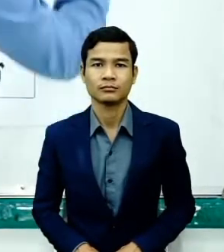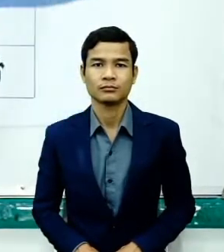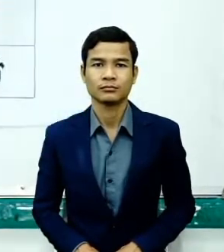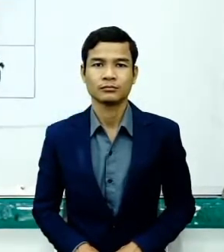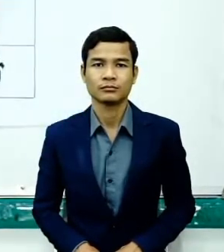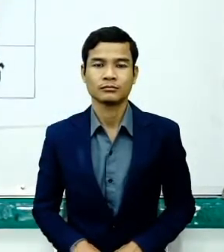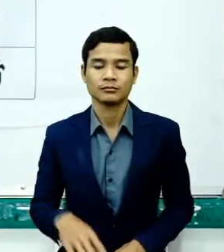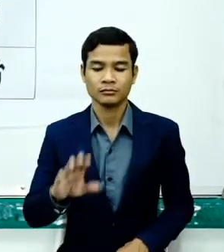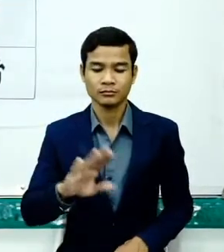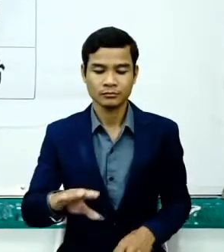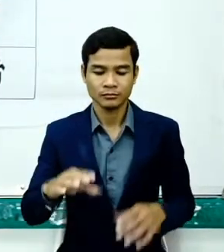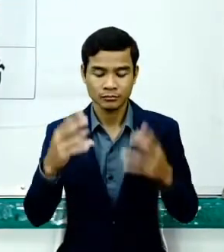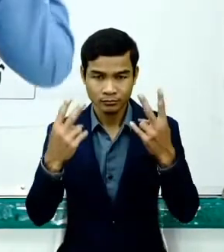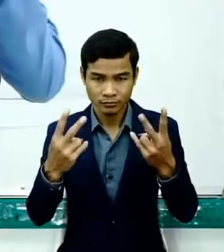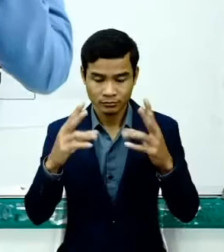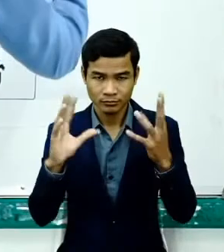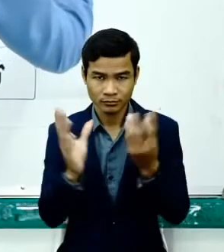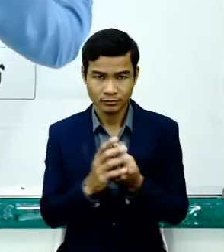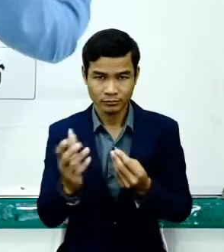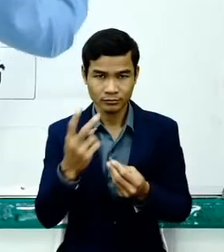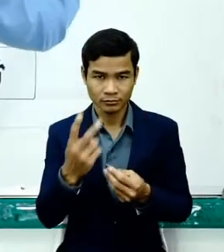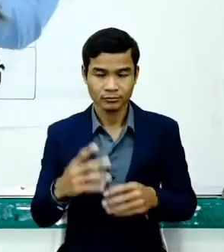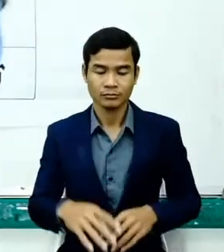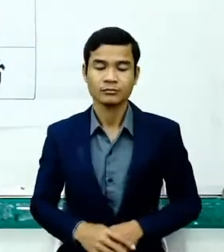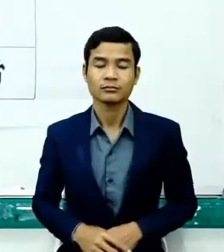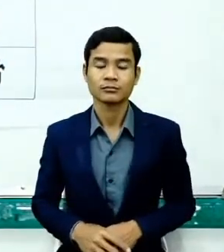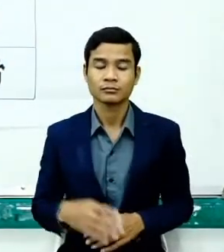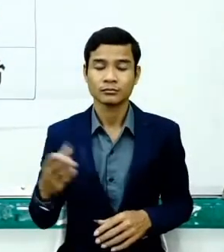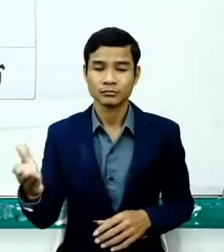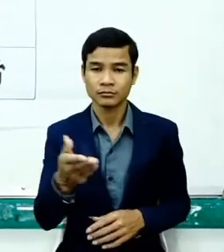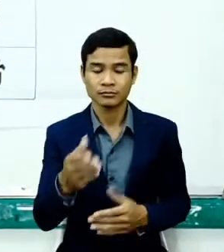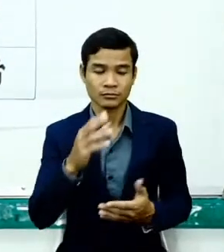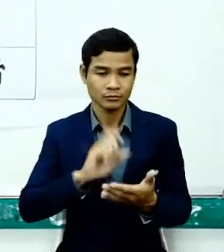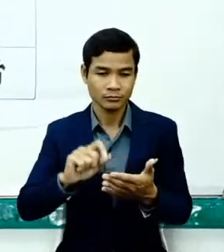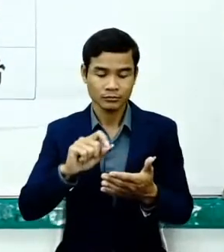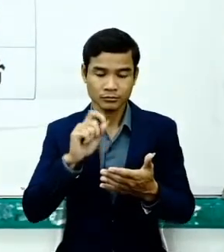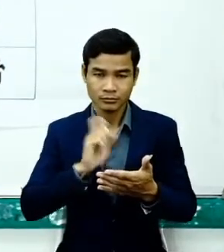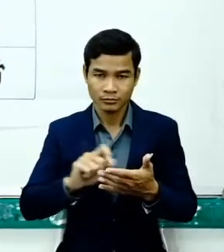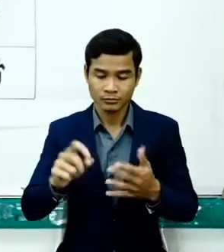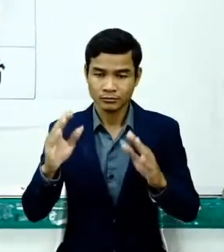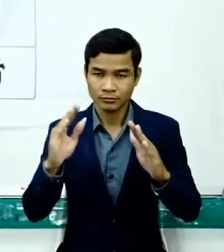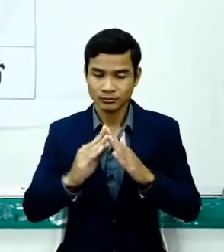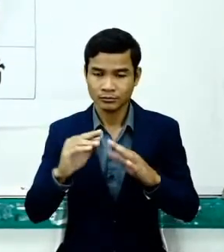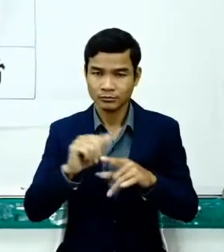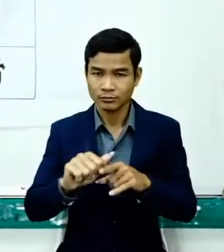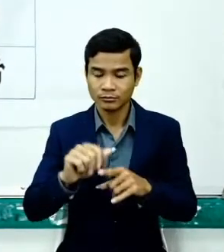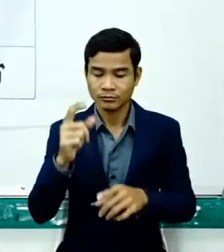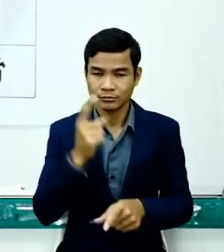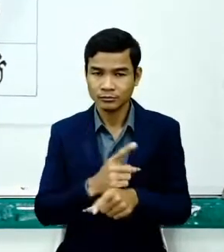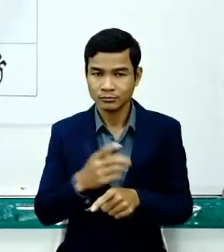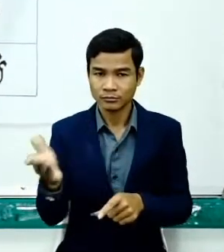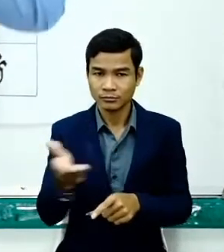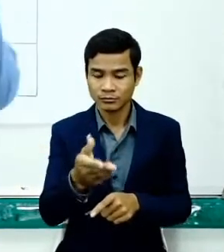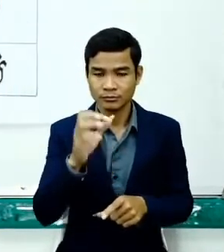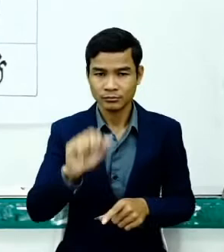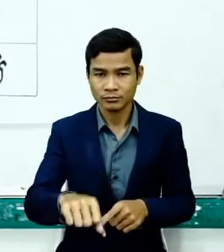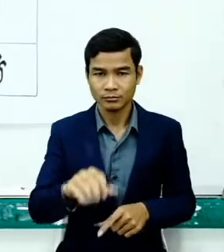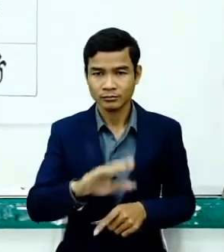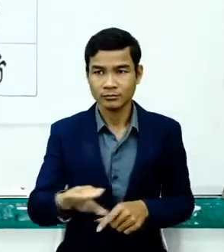ចា៎កូនផ្ទៀងផ្ទាត់ទាំងអស់គ្នាតើកូនសរសេរកិច្ចការផ្ទះរបស់យើងបានត្រឹមត្រូវដែរឬទេ